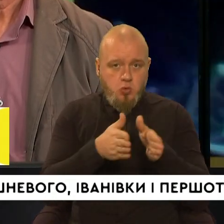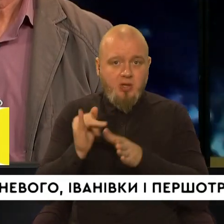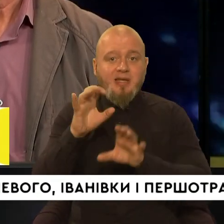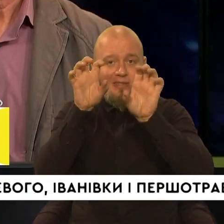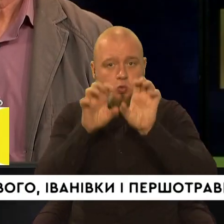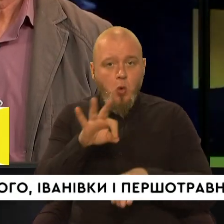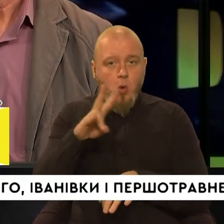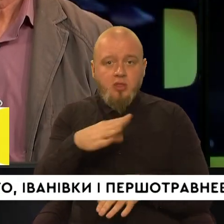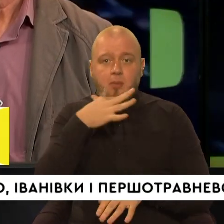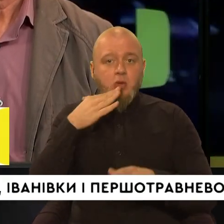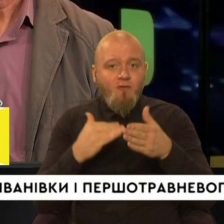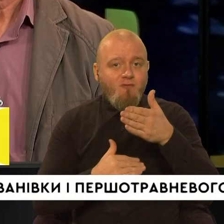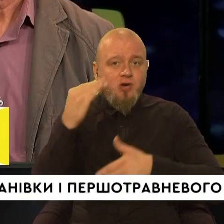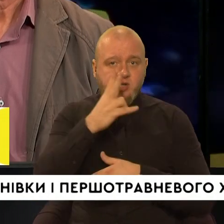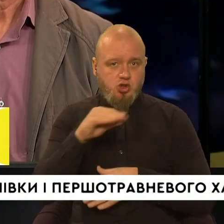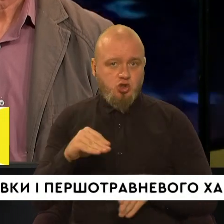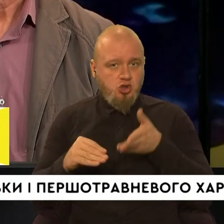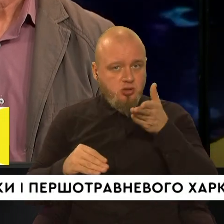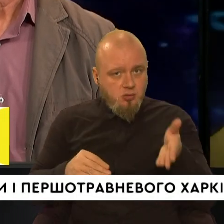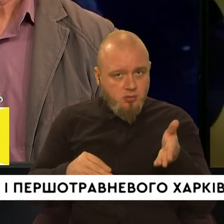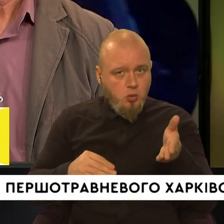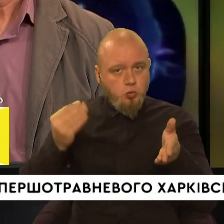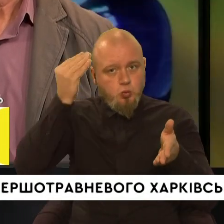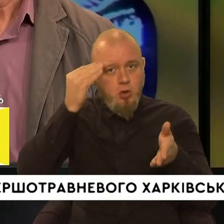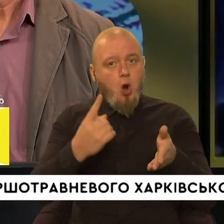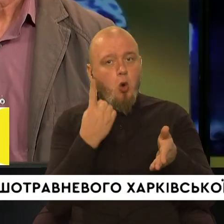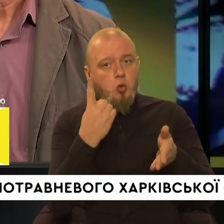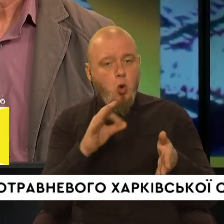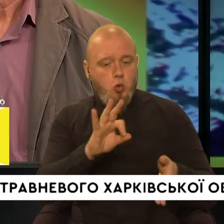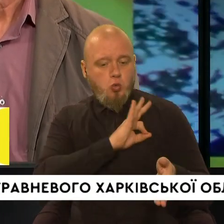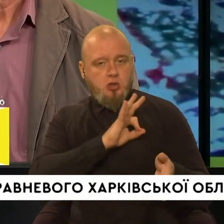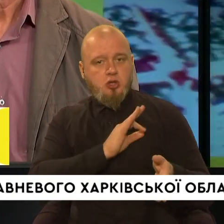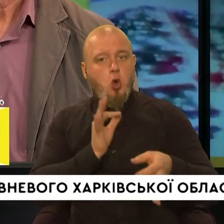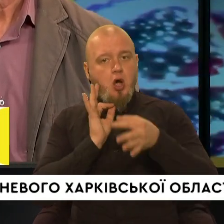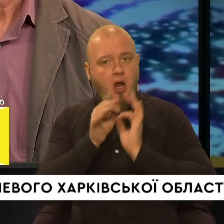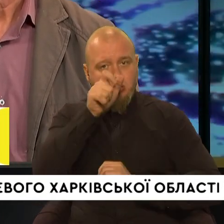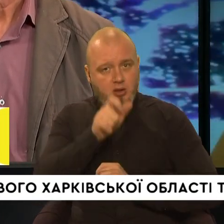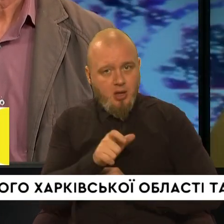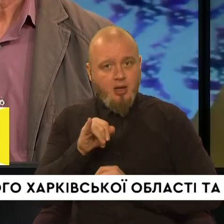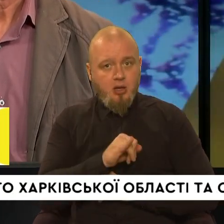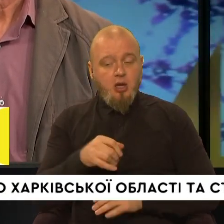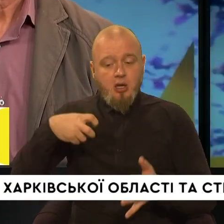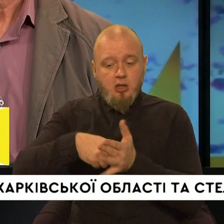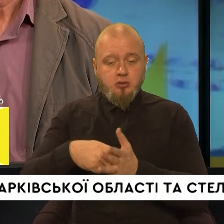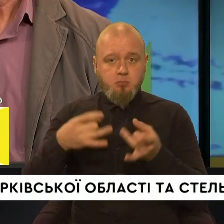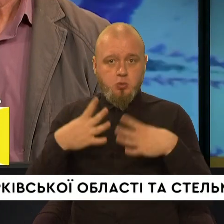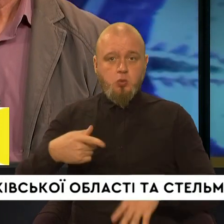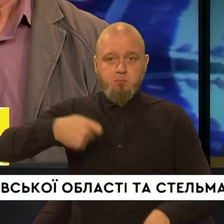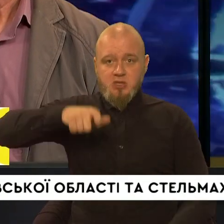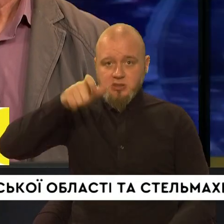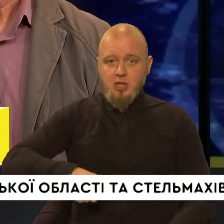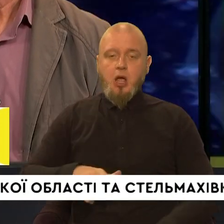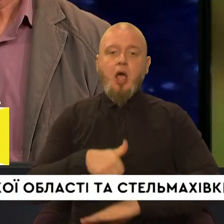статут ООН набагато вищий, ніж думка одного юридичного радника і лист просто